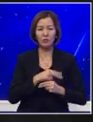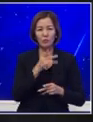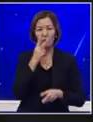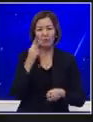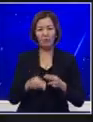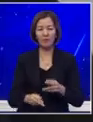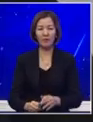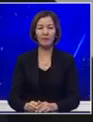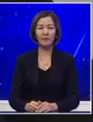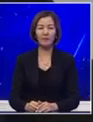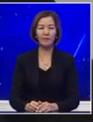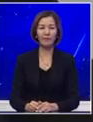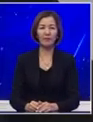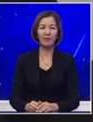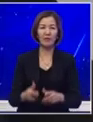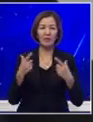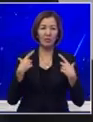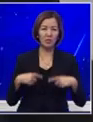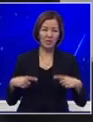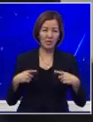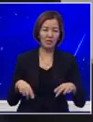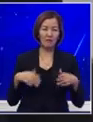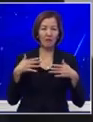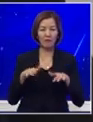Көп қазір біз жилеткалар тігіп отырмыз.